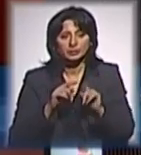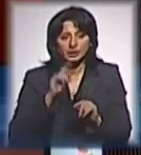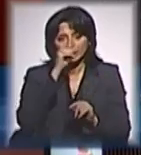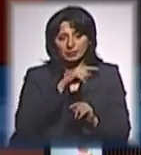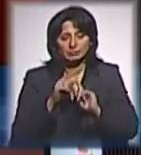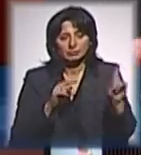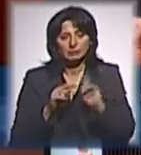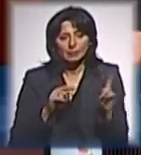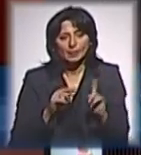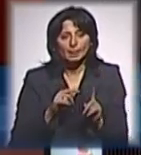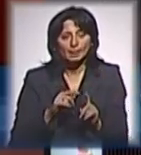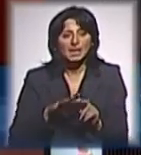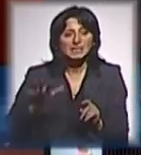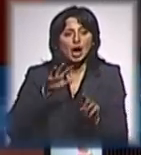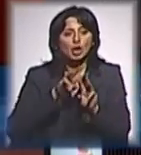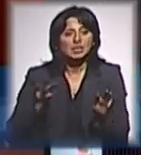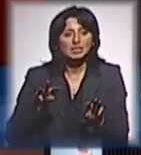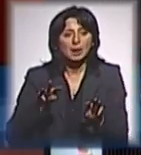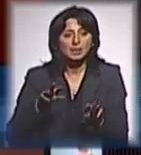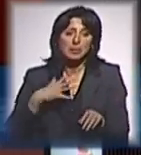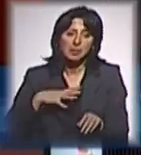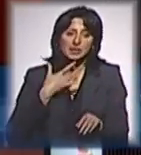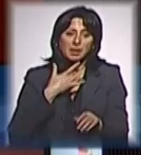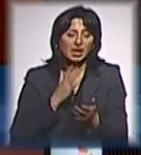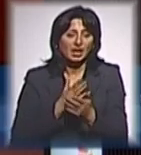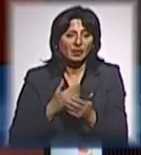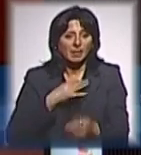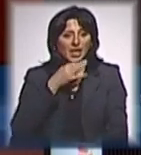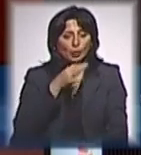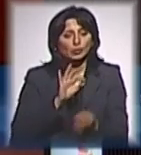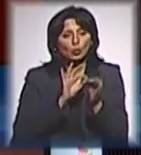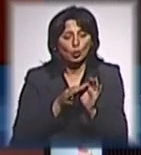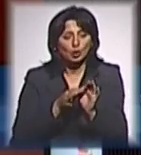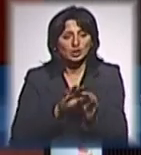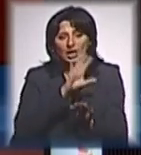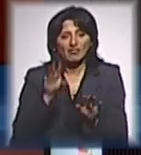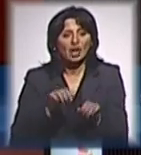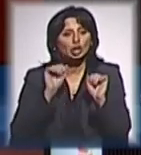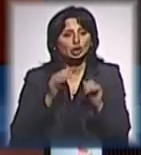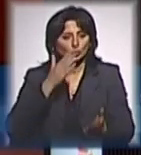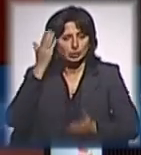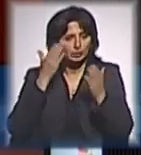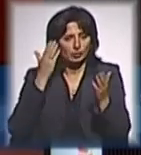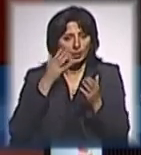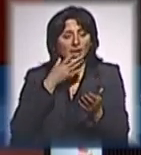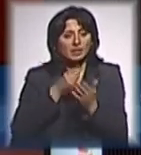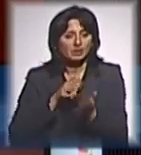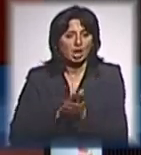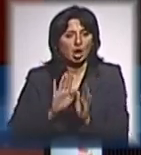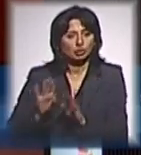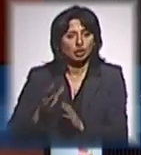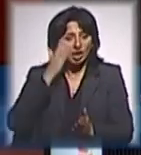თათბირს იკატარებს. საგარეო საქმეთა სამინისტრო ვარ თუ თბილისის მერია? მე გეუბნებით კონკრეტულად, რომ ყოველას შეუძლია გაერთოს, ოღონ თავის